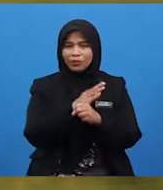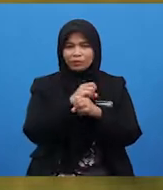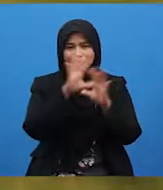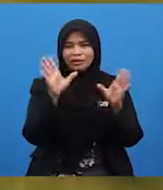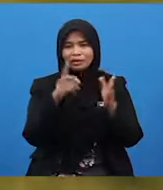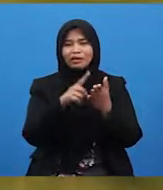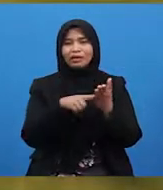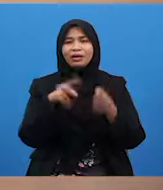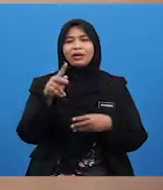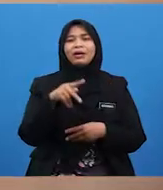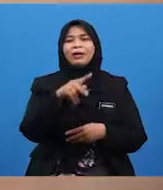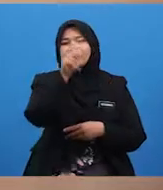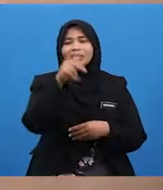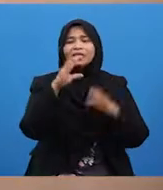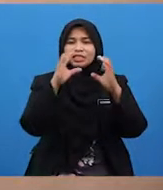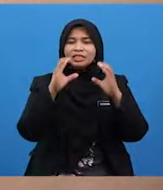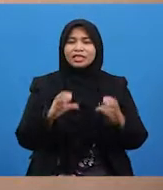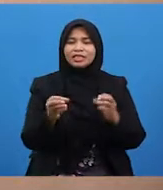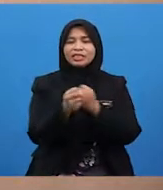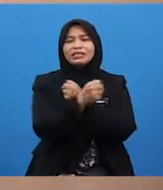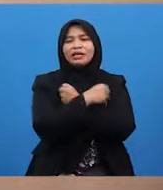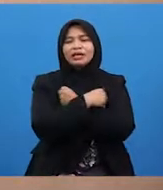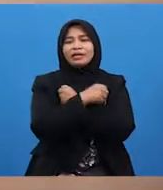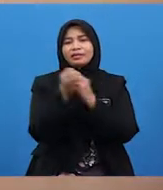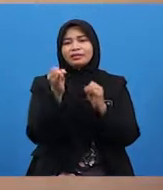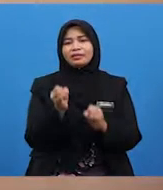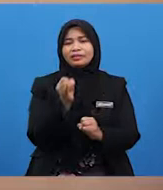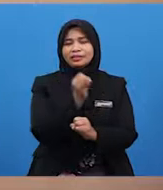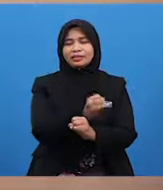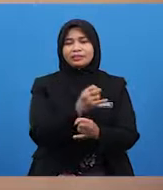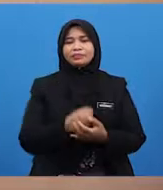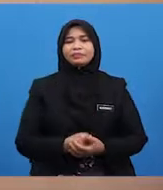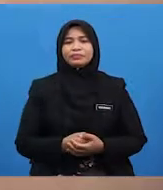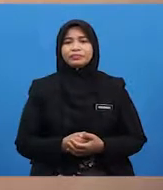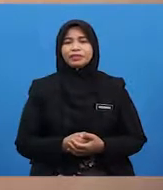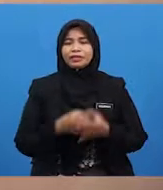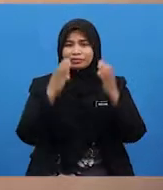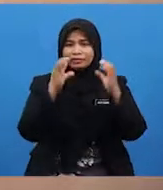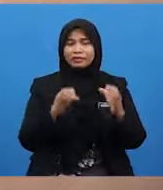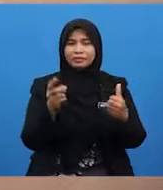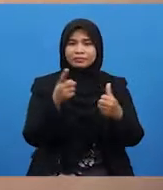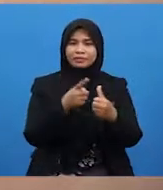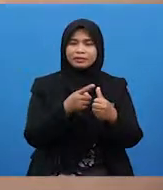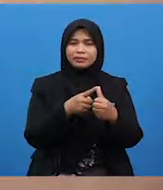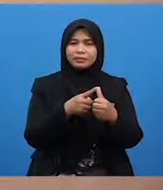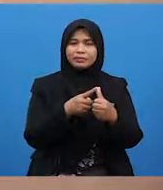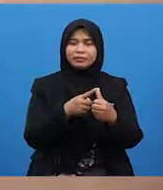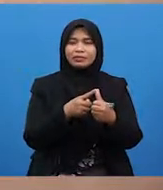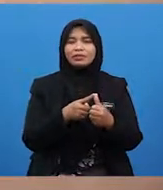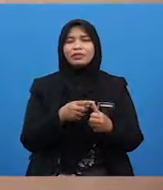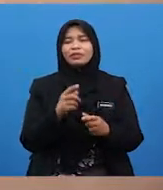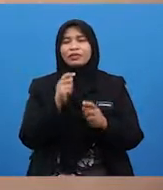Apakah cara-cara menyayangi jiran, Encik Kugan? Terdapat banyak cara, Cikgu Sasi. Cara pertama adalah bertegur